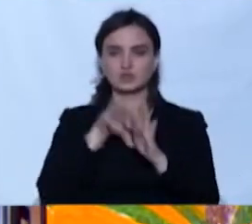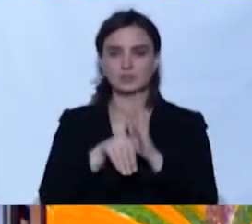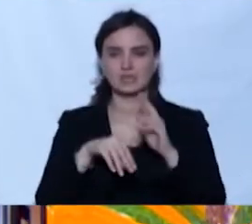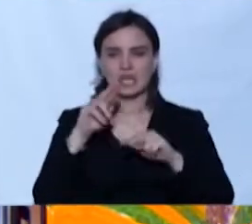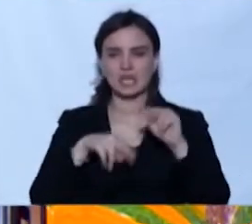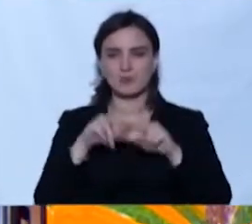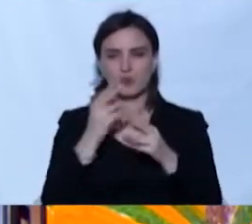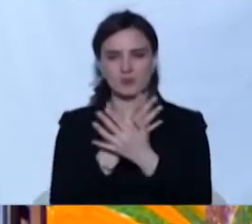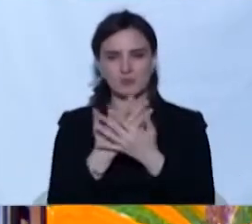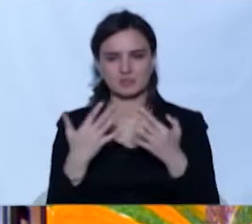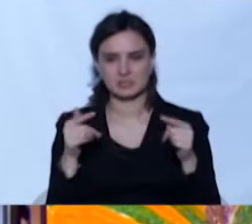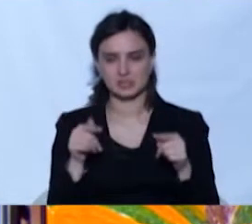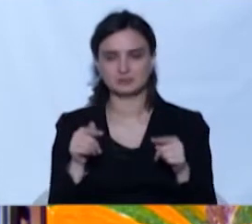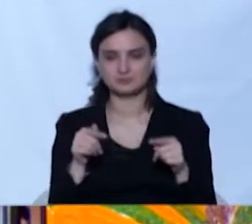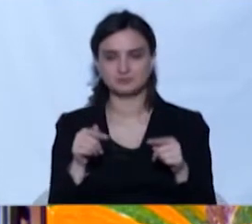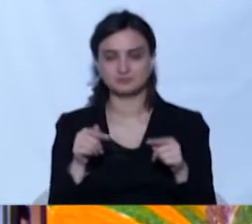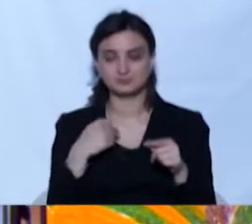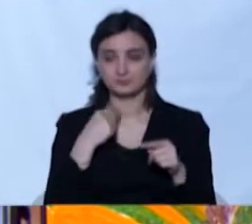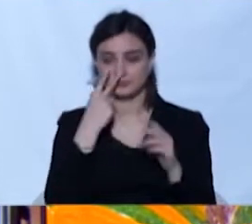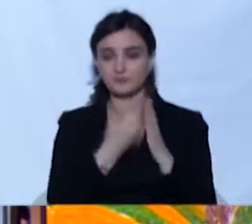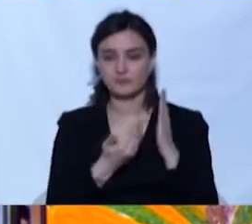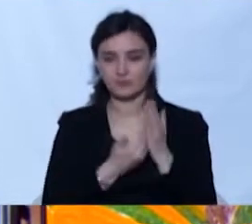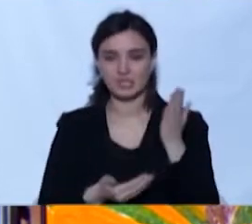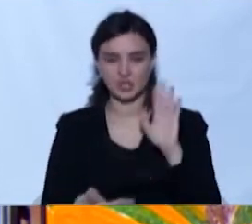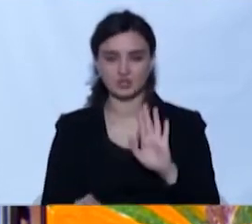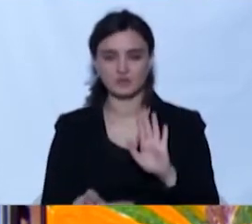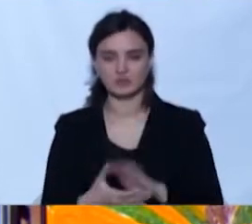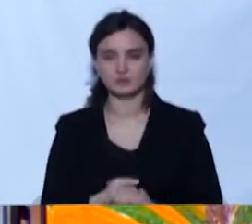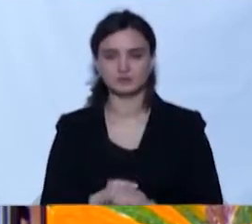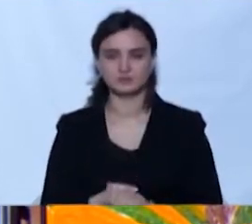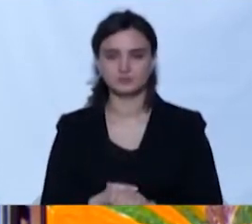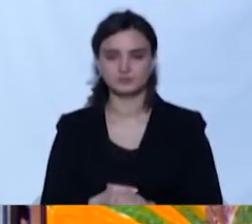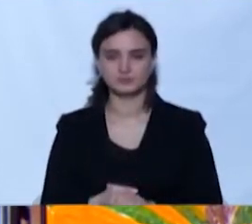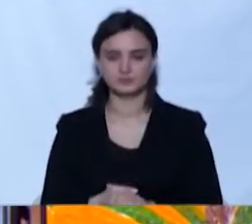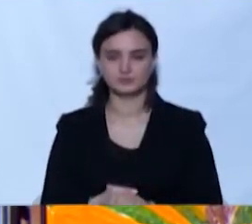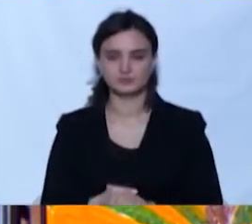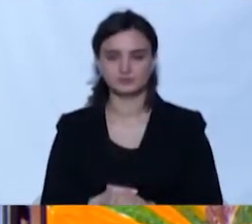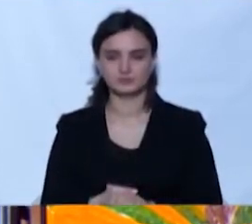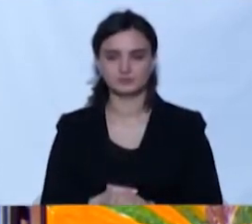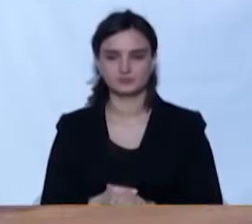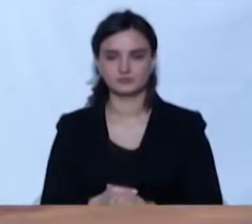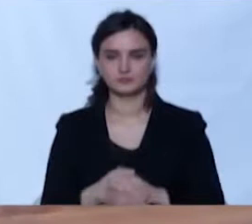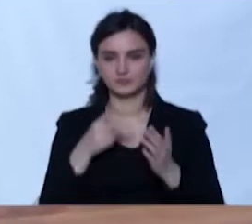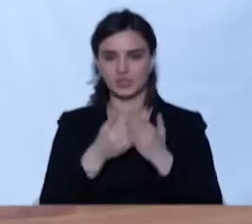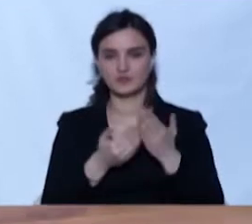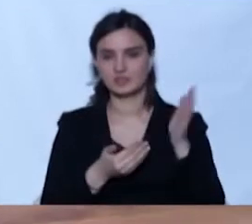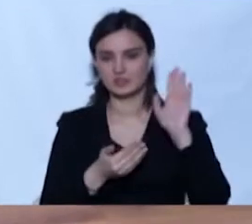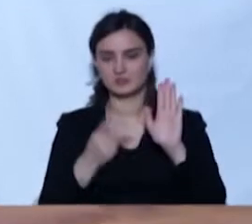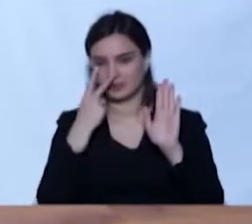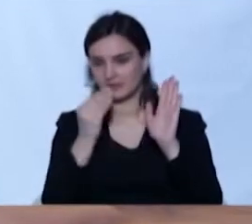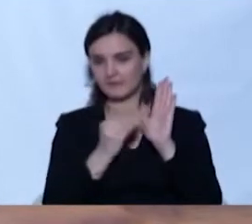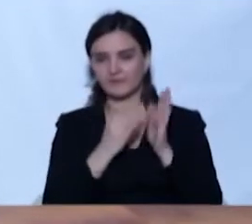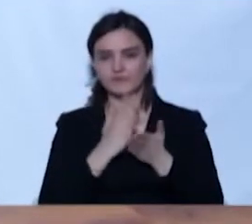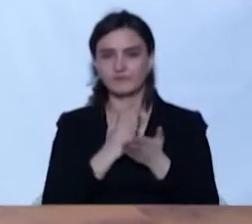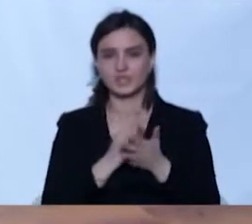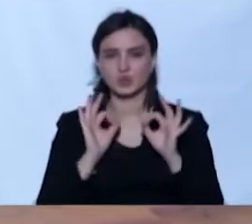ნაგებობისაგან. Მე თქვენ გაჩვენებთ ახლა ასეთ სქემას, რომელზეც წარმოდგენილი არის აი სწორედ ის